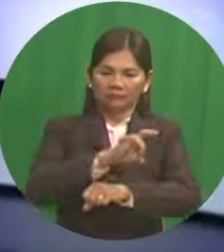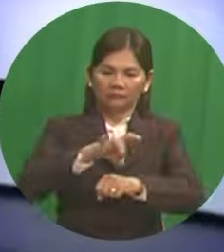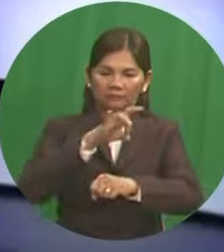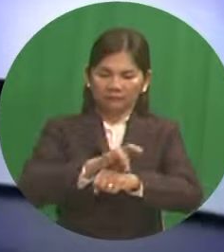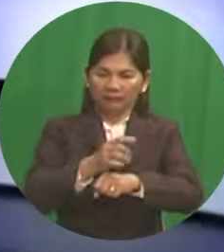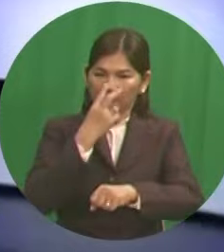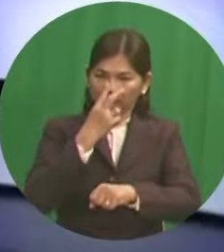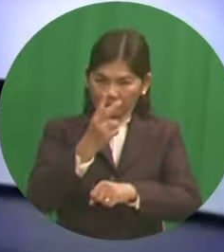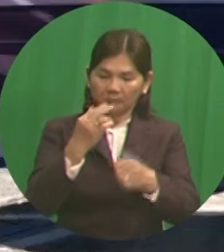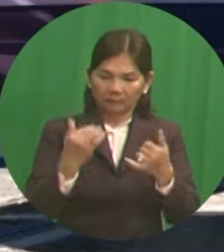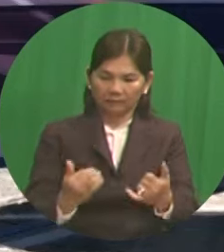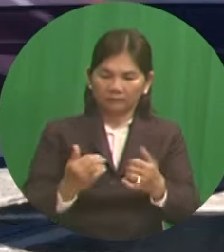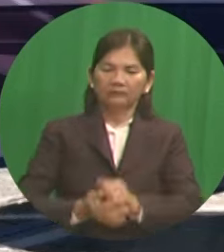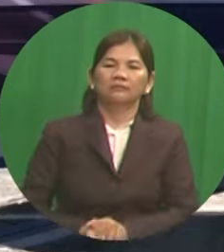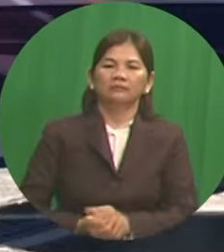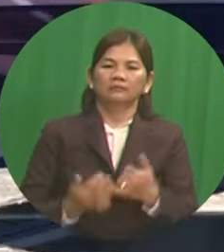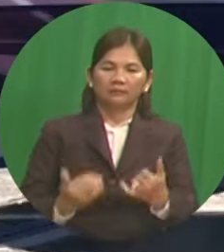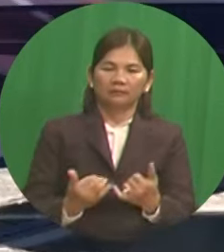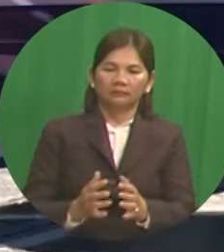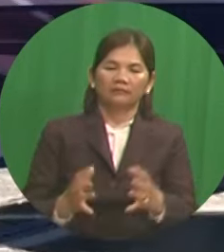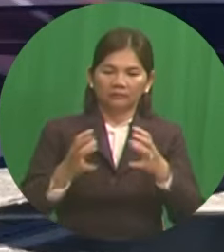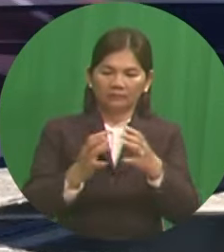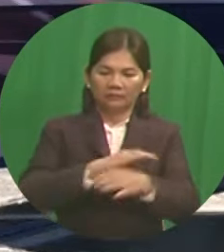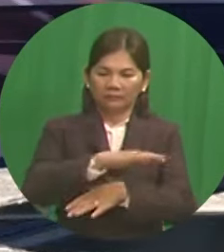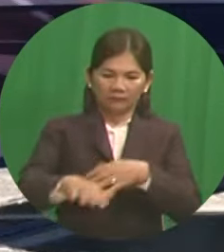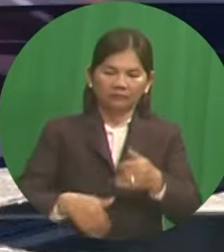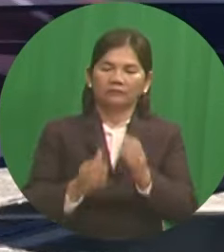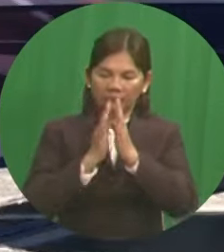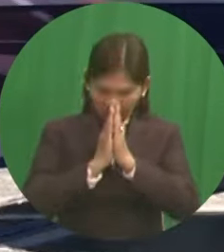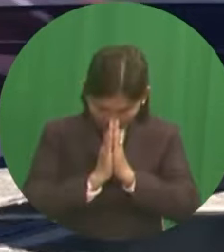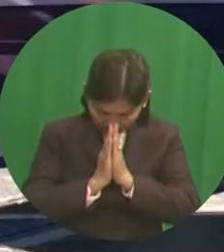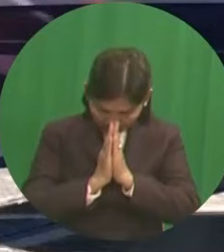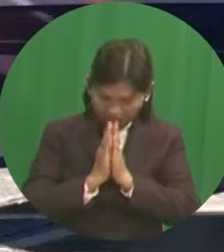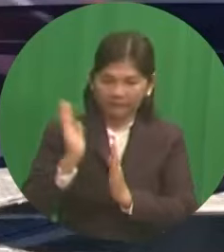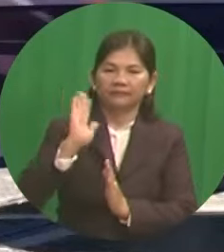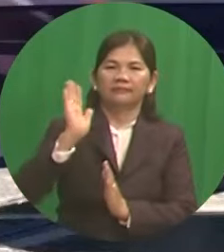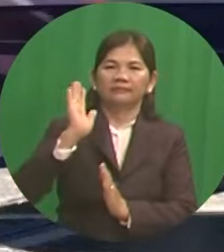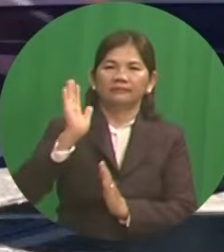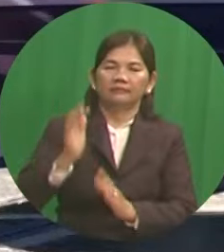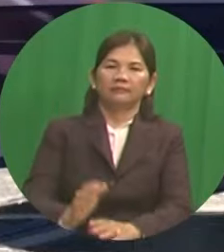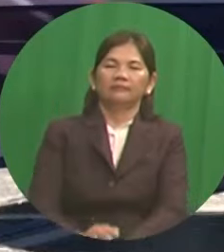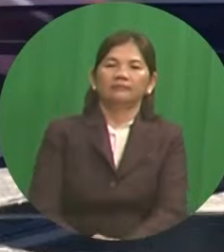ក្នុងការតាមដានទេសនារបស់អស់លោកអ្នកនៅពេលនេះដែរខ្ញុំបាទរួមជាមួយនឹងក្រុមការងារសូមអរគុណសូមគោរពលា